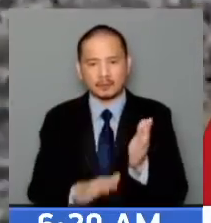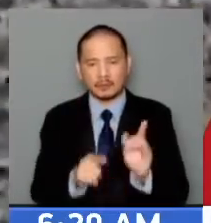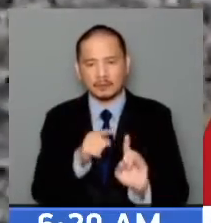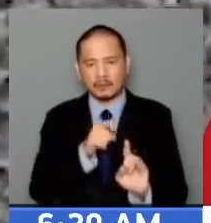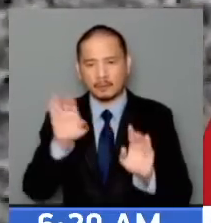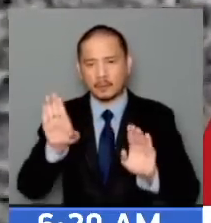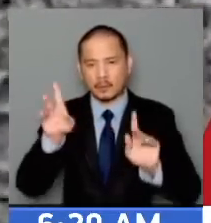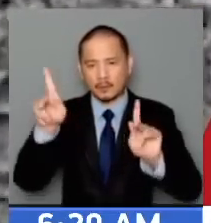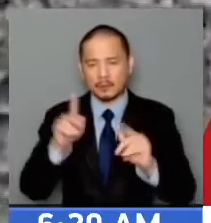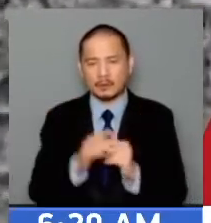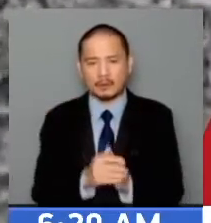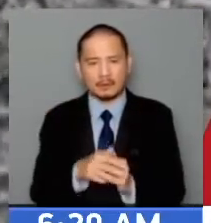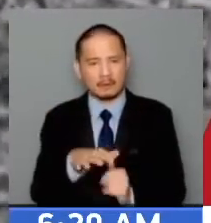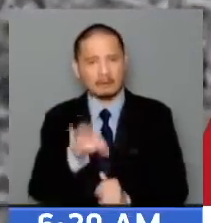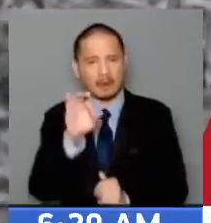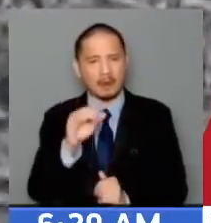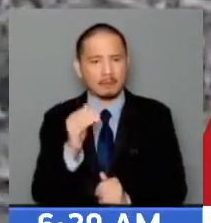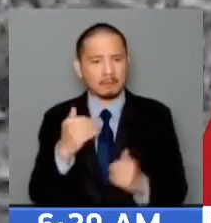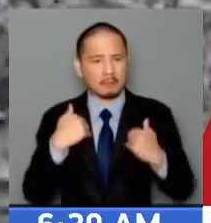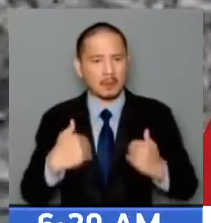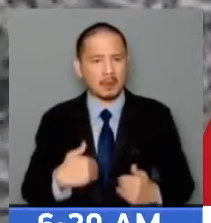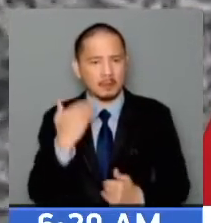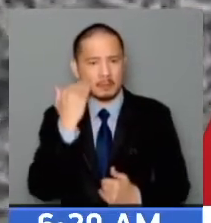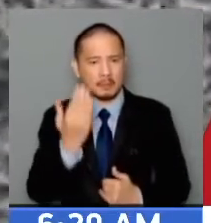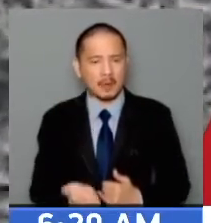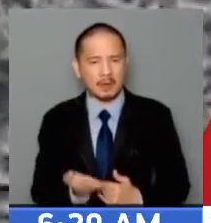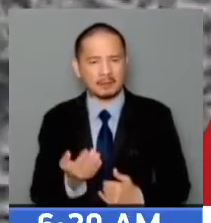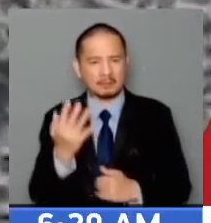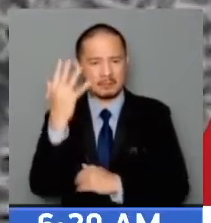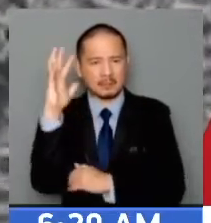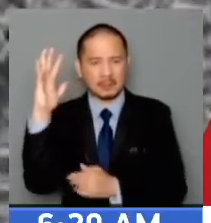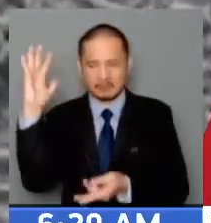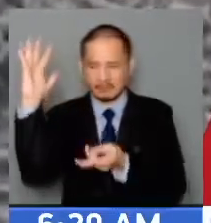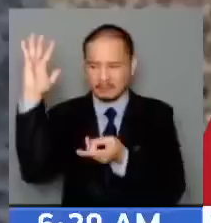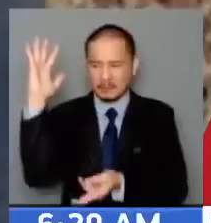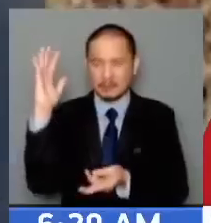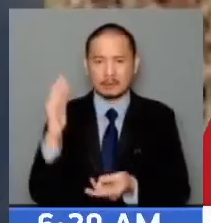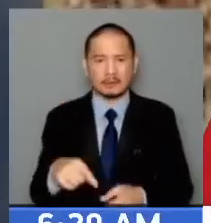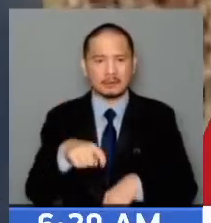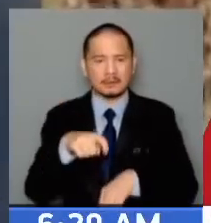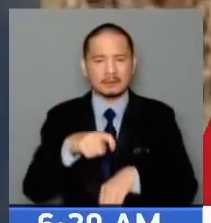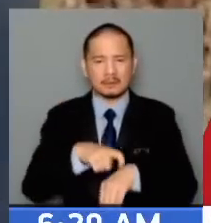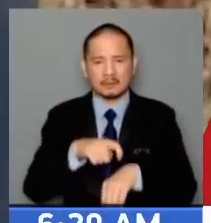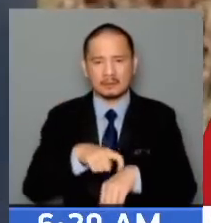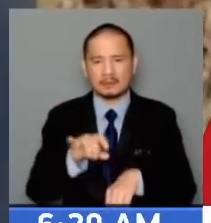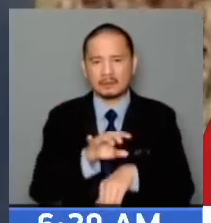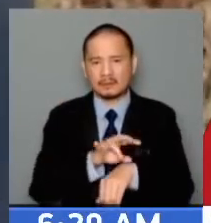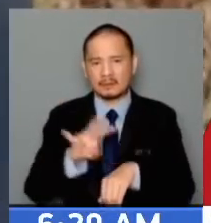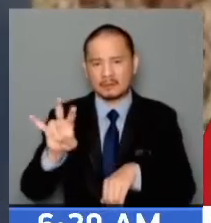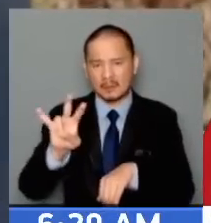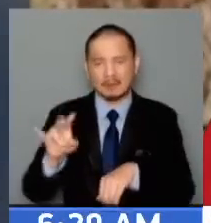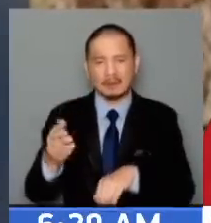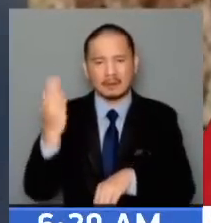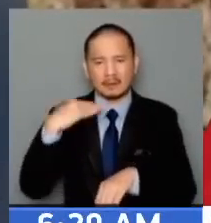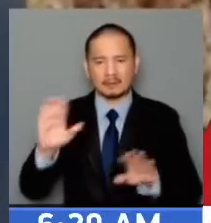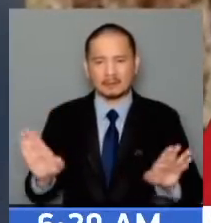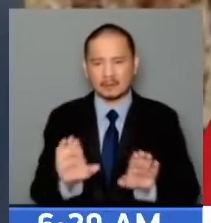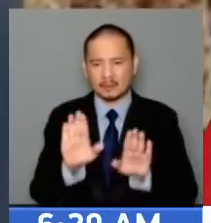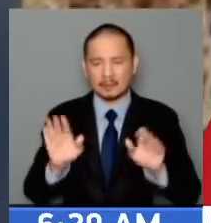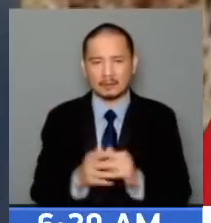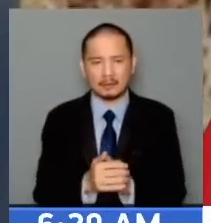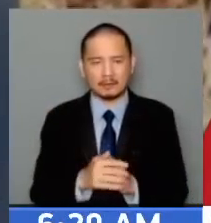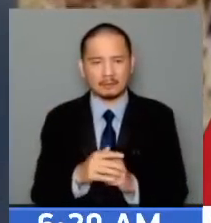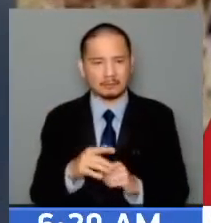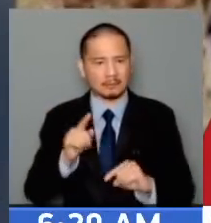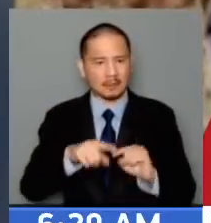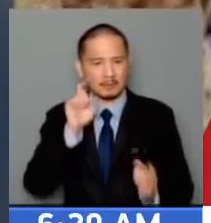sagingan sa Purok 3, Kulasihan, pasado alas 7 ng umaga noong Linggo. Halos hindi na makilala si Arlene na